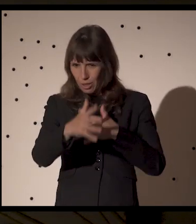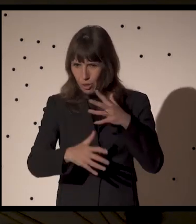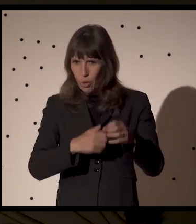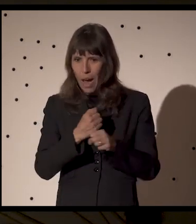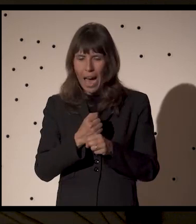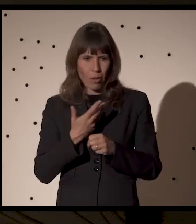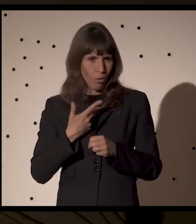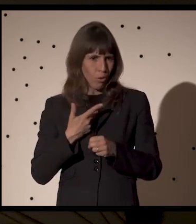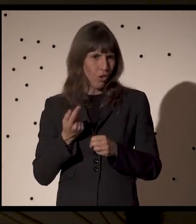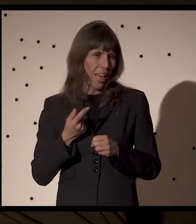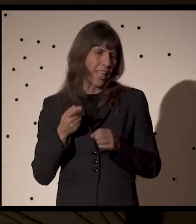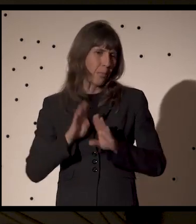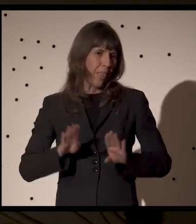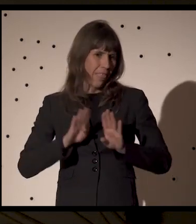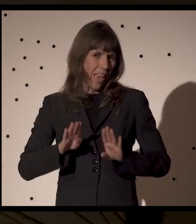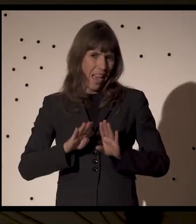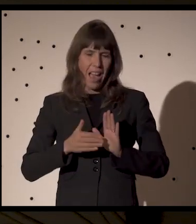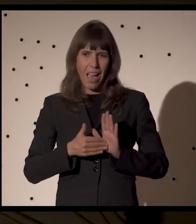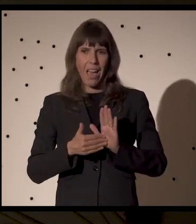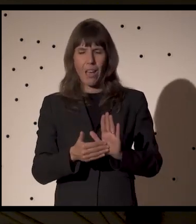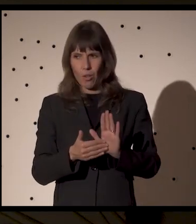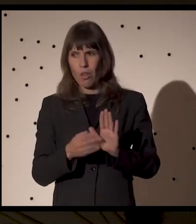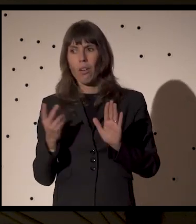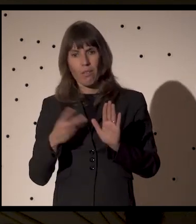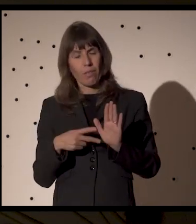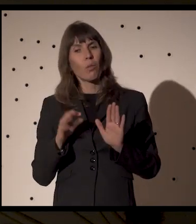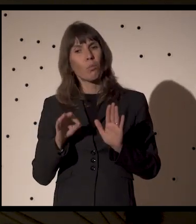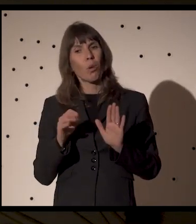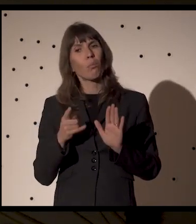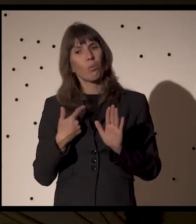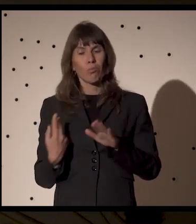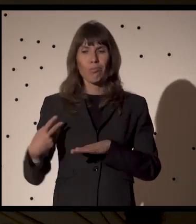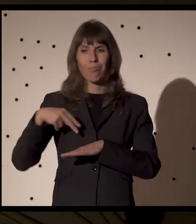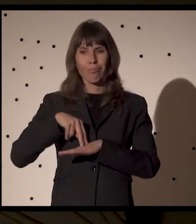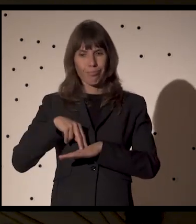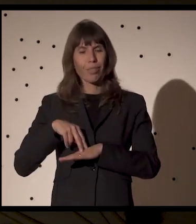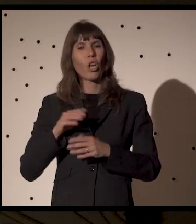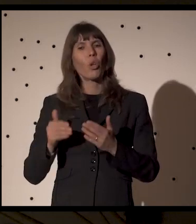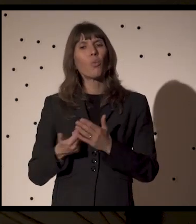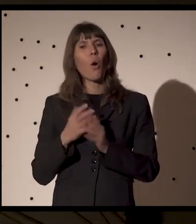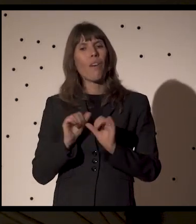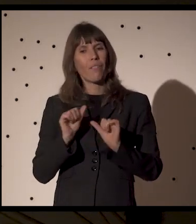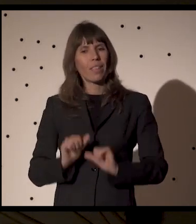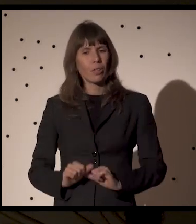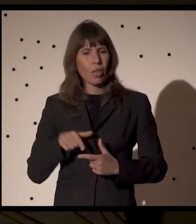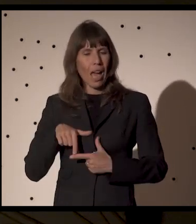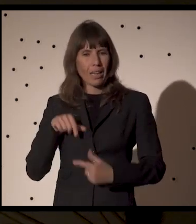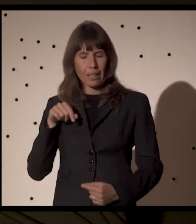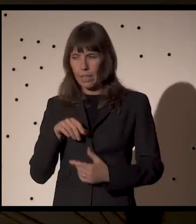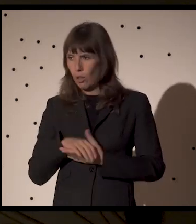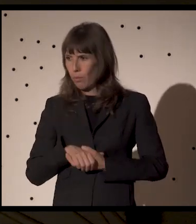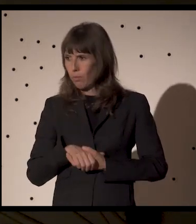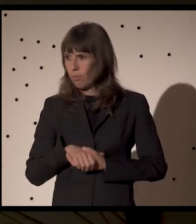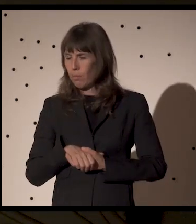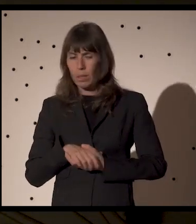anno quindi c'è un saggio dopo il saggio di fine percorso sarà portato in scena Questa nuova versione dell'arlecchino anticipo che in